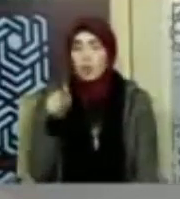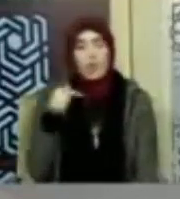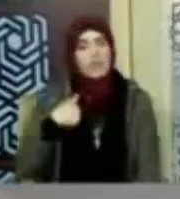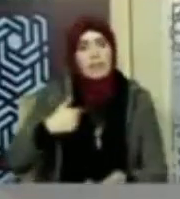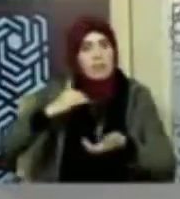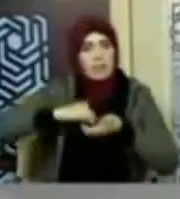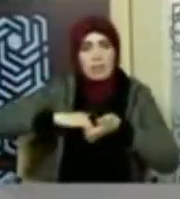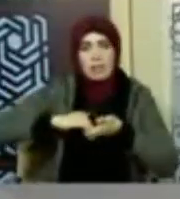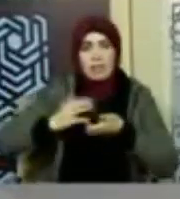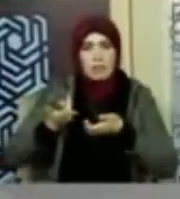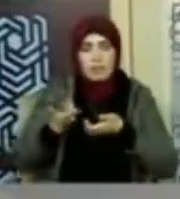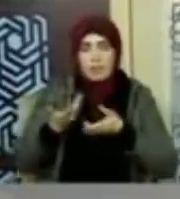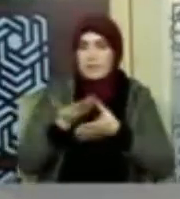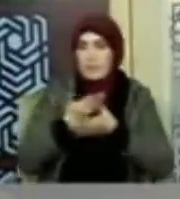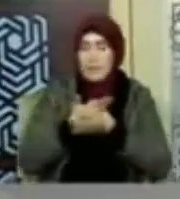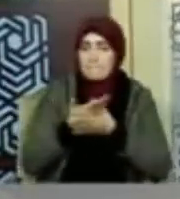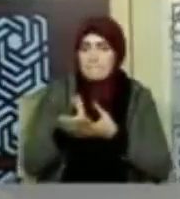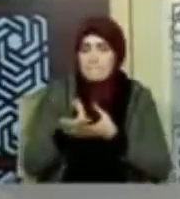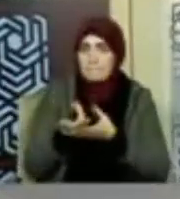وعلى ما اتبعتني؟